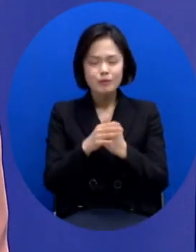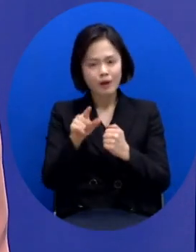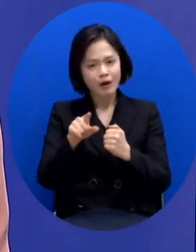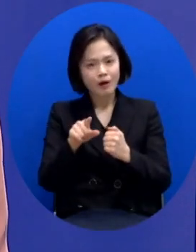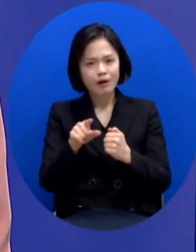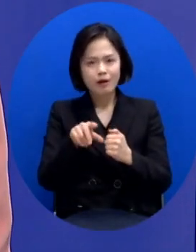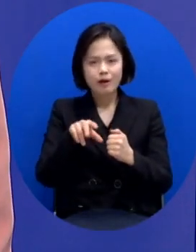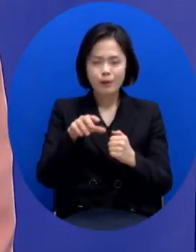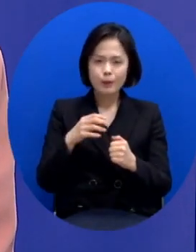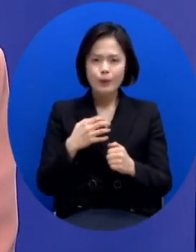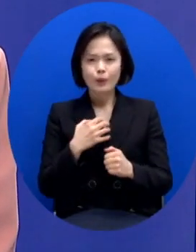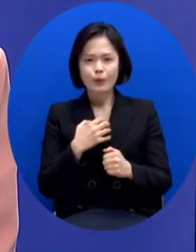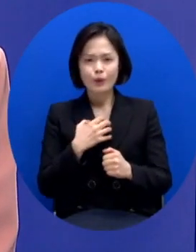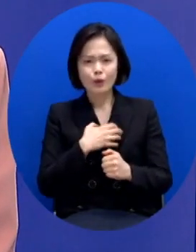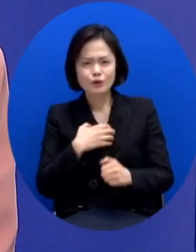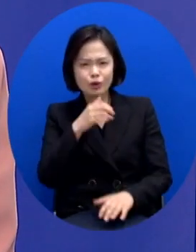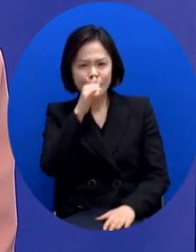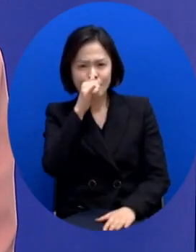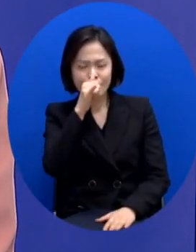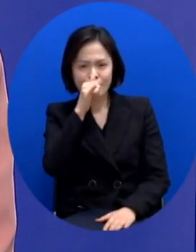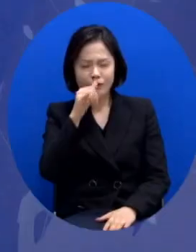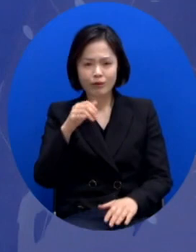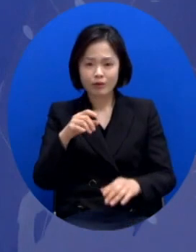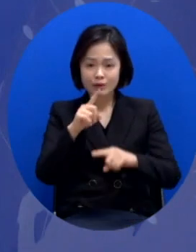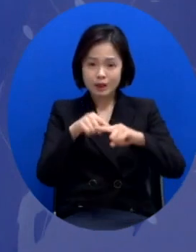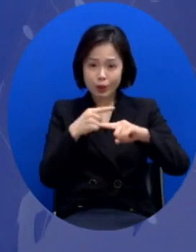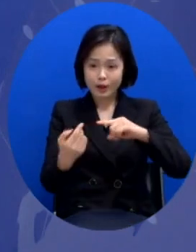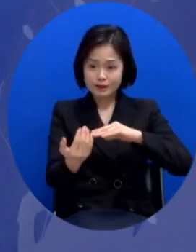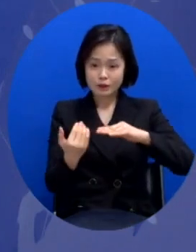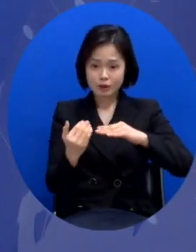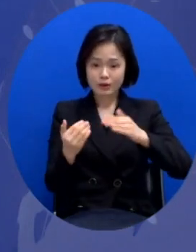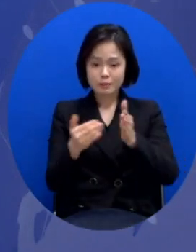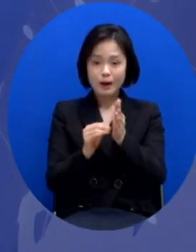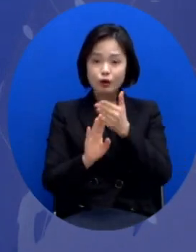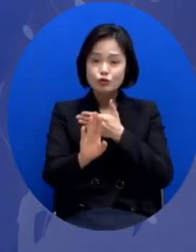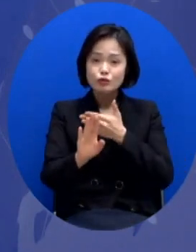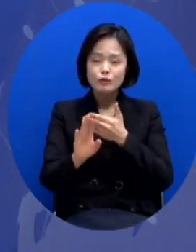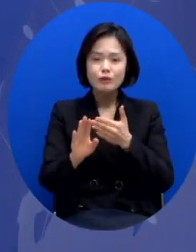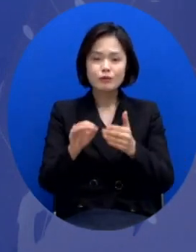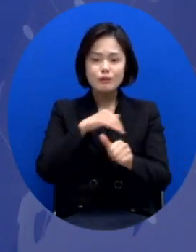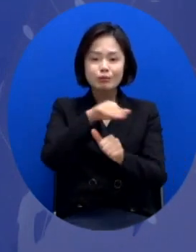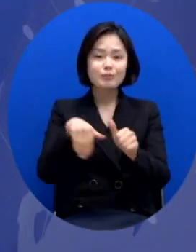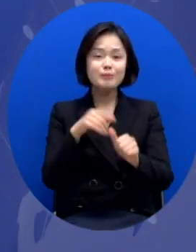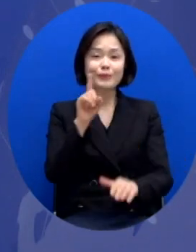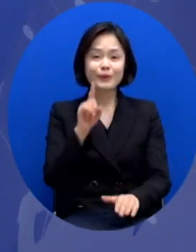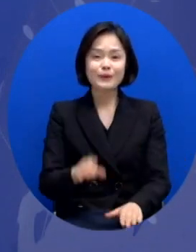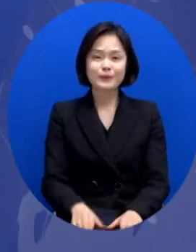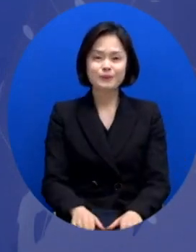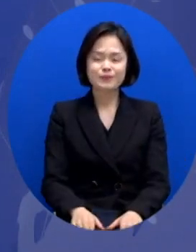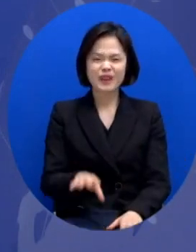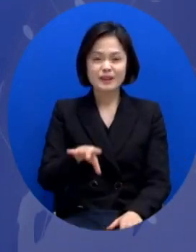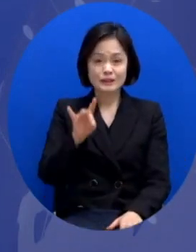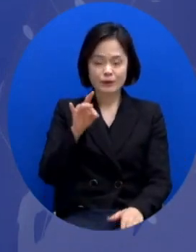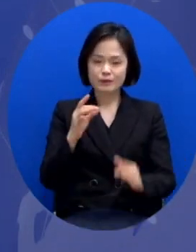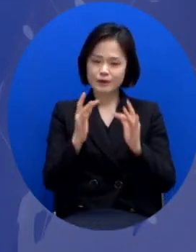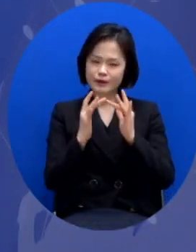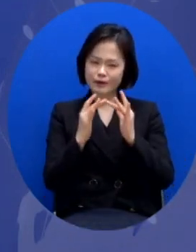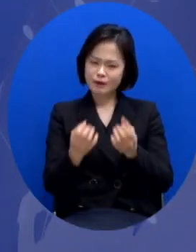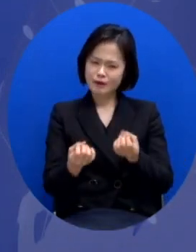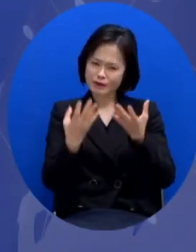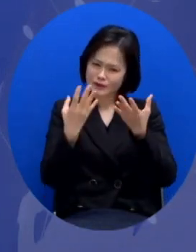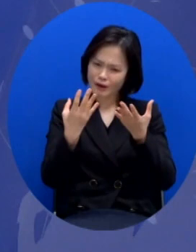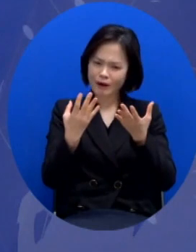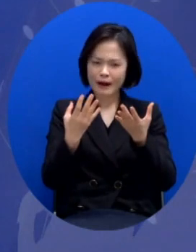같은데요 대회전 으로 반응이 어땠나요 4패 외 전에는 이렇게까지 대회를 열어야 하느냐는 눈초리도 있었습니다 아 하지만